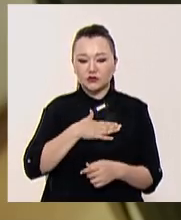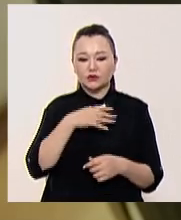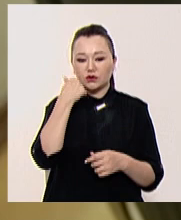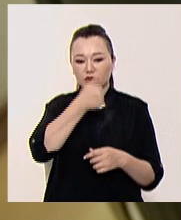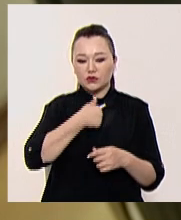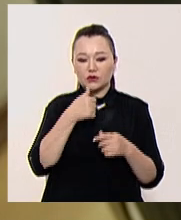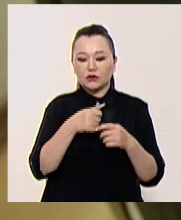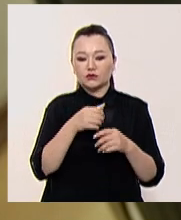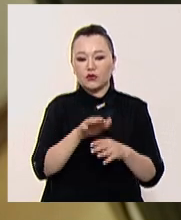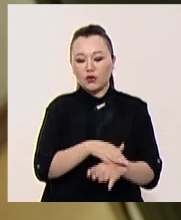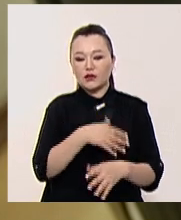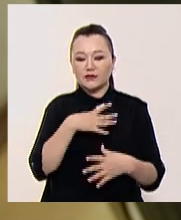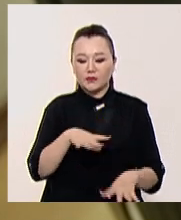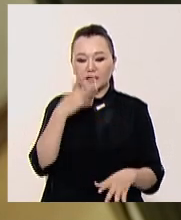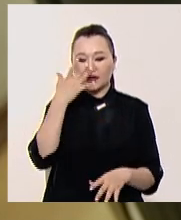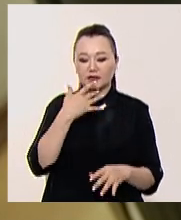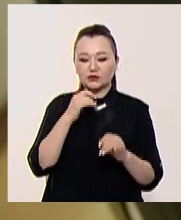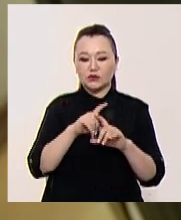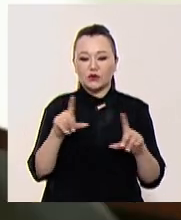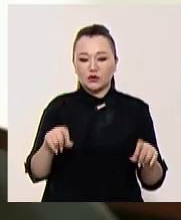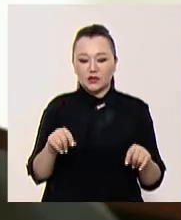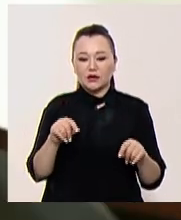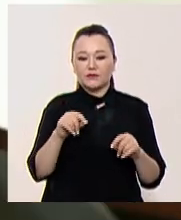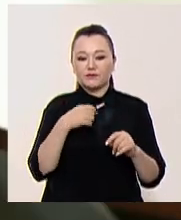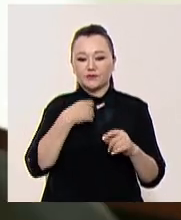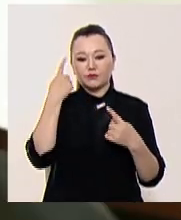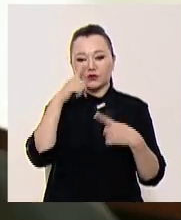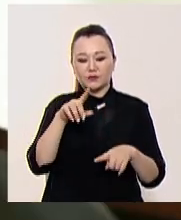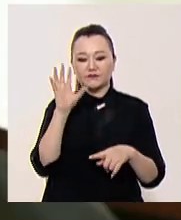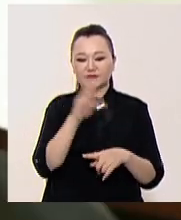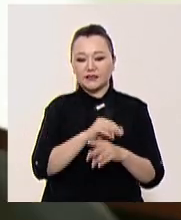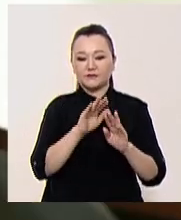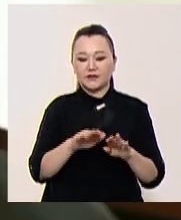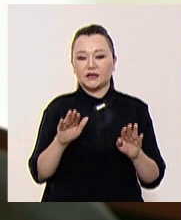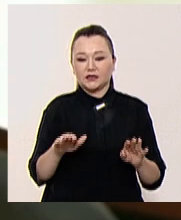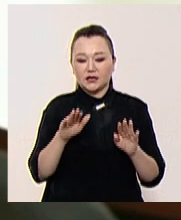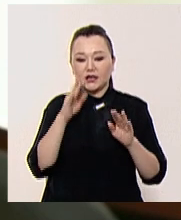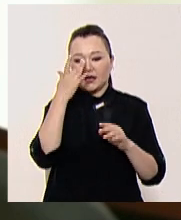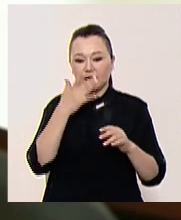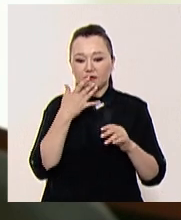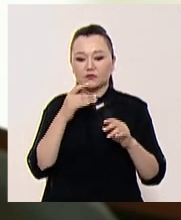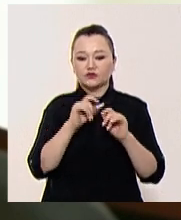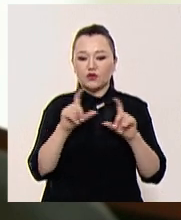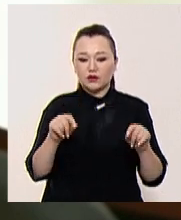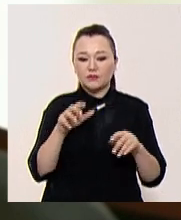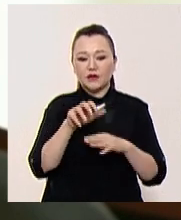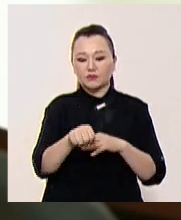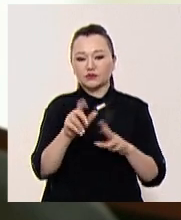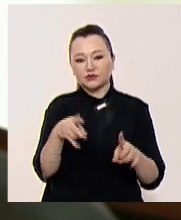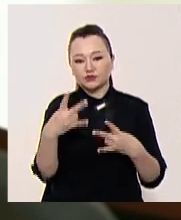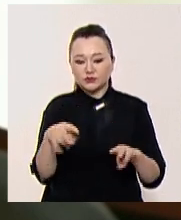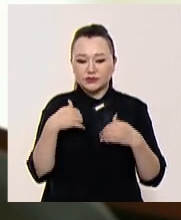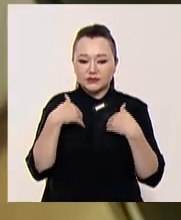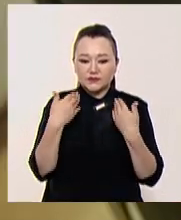жылын ұзартпай жазғы мектеп ұйымдастырдық. Біз барлық оқушыларға жазғы мектептен қалмауға кеңес